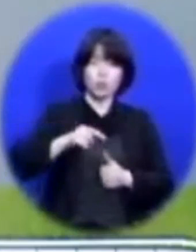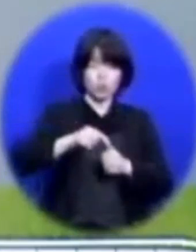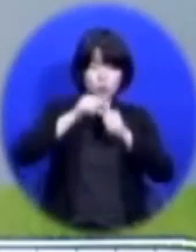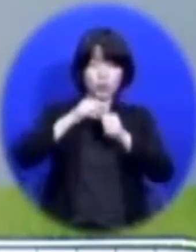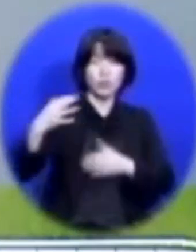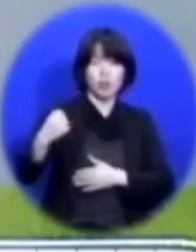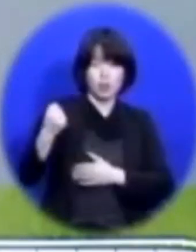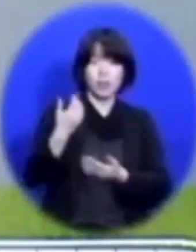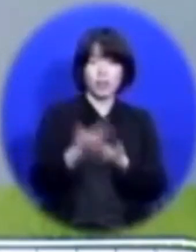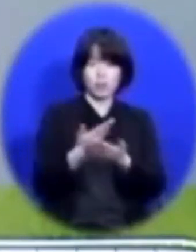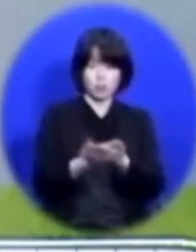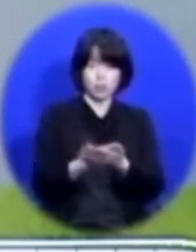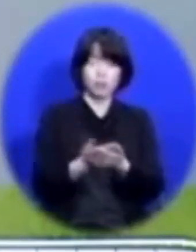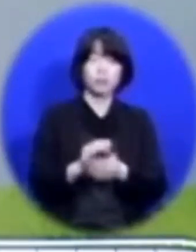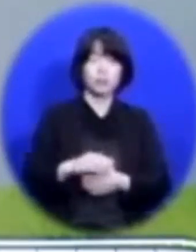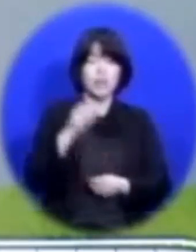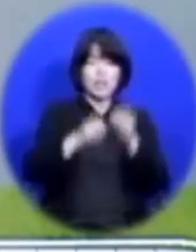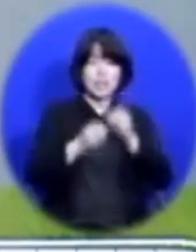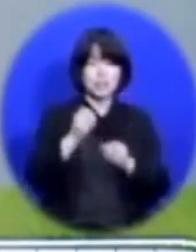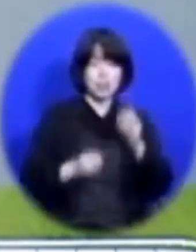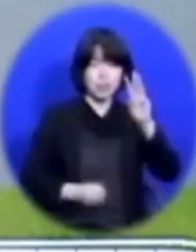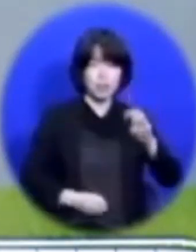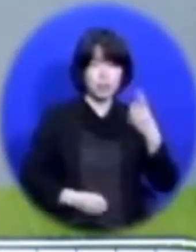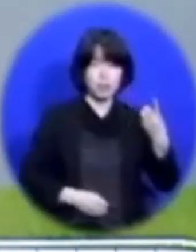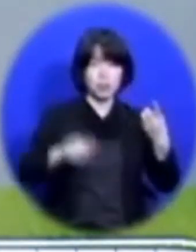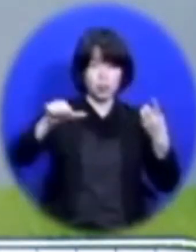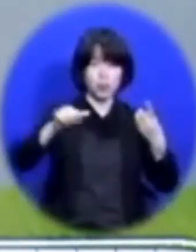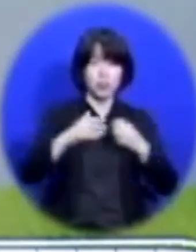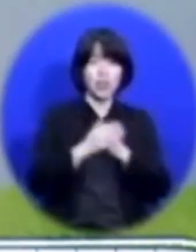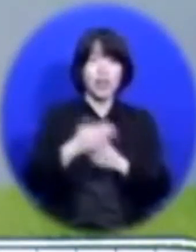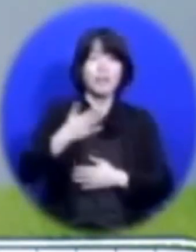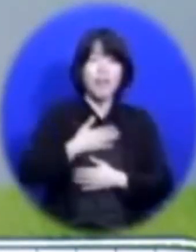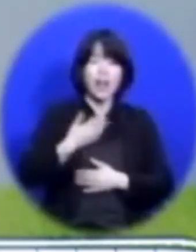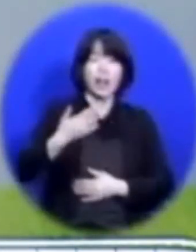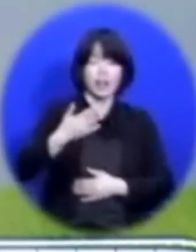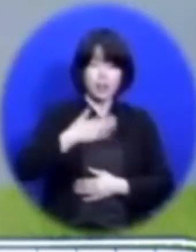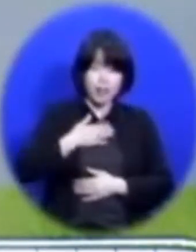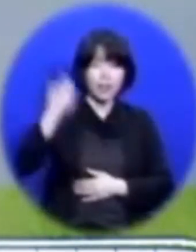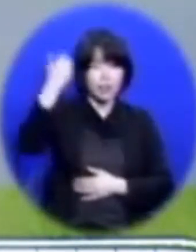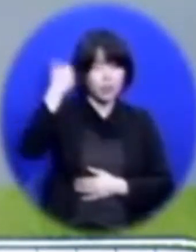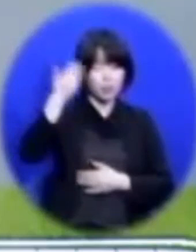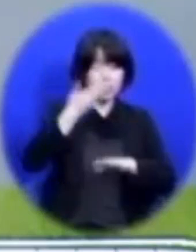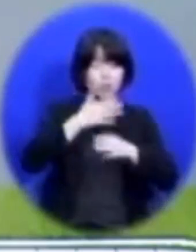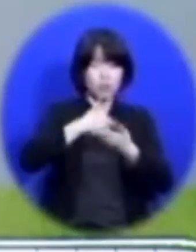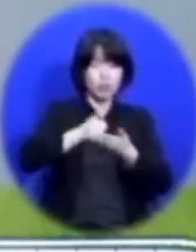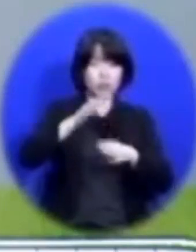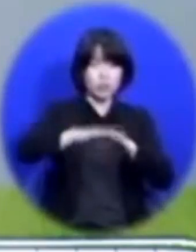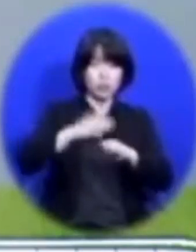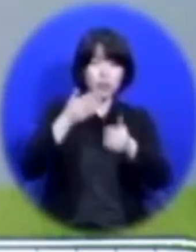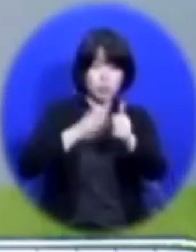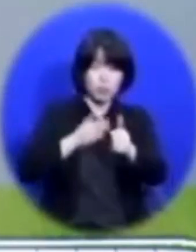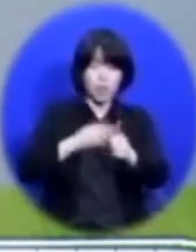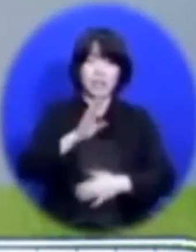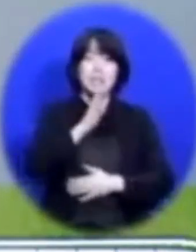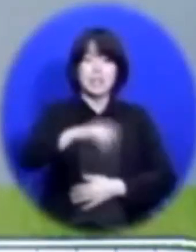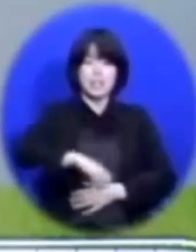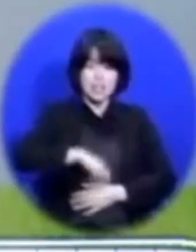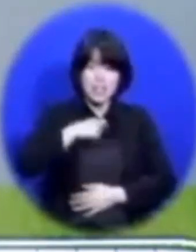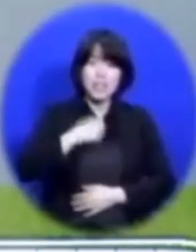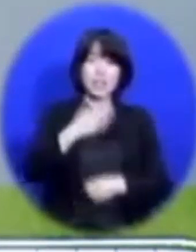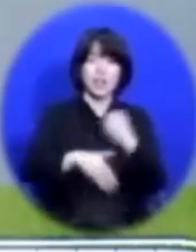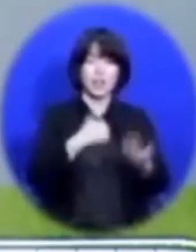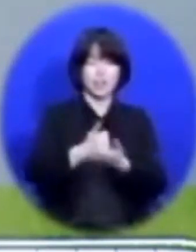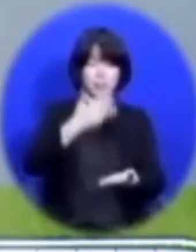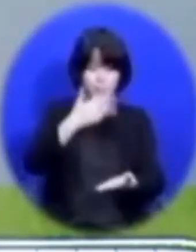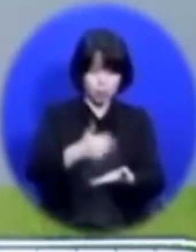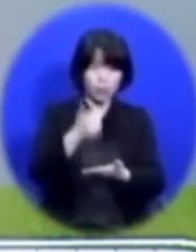받게하소서"라고기록되어있습니다.시편31편5절에는 "내가내영혼을주의손에맡기나이다. 진리의하나님